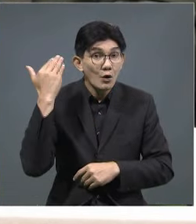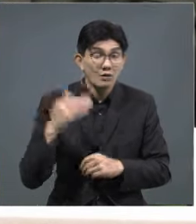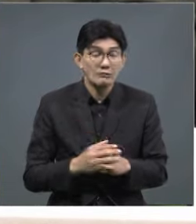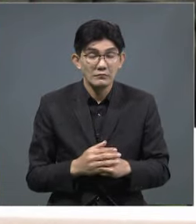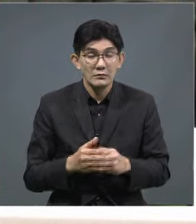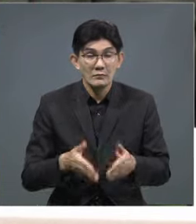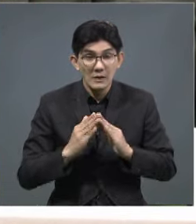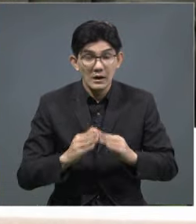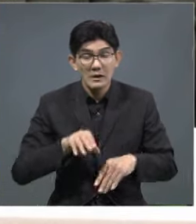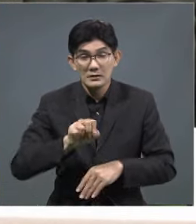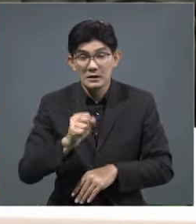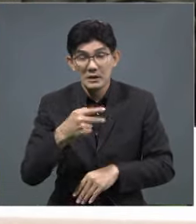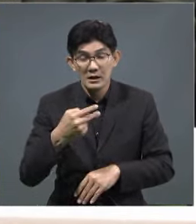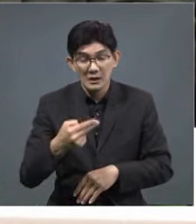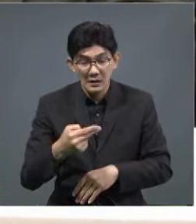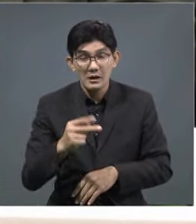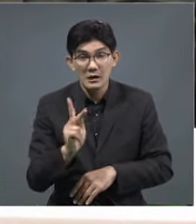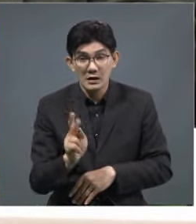ที่ตั้งสหกรณ์ไทย